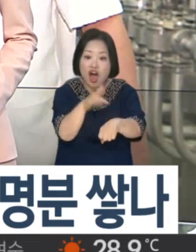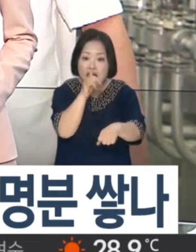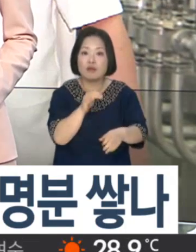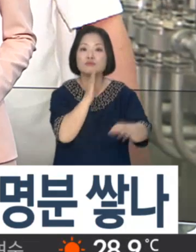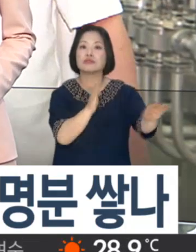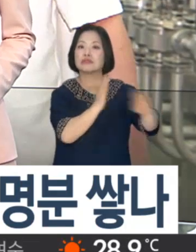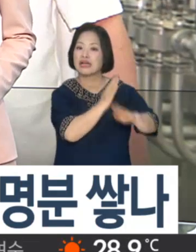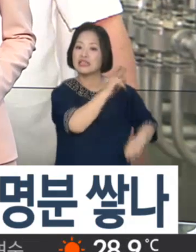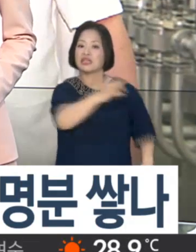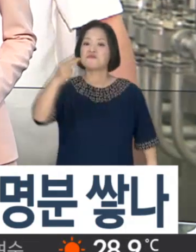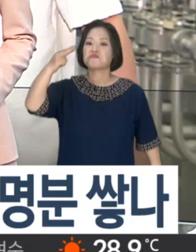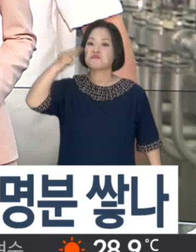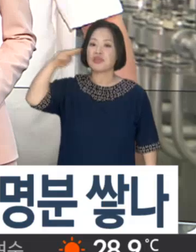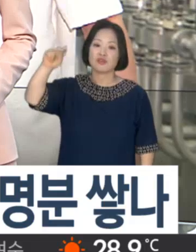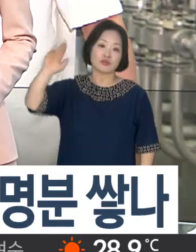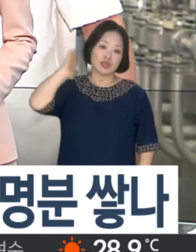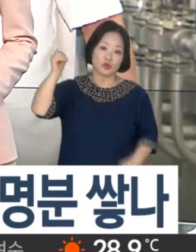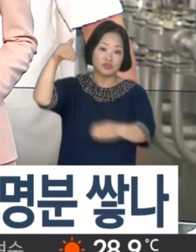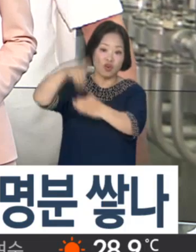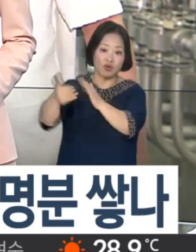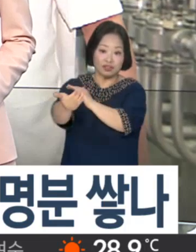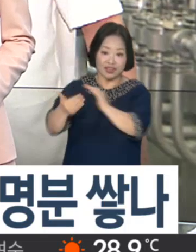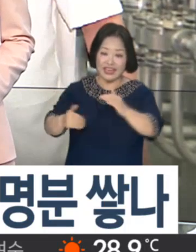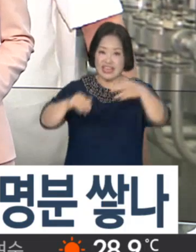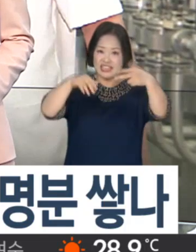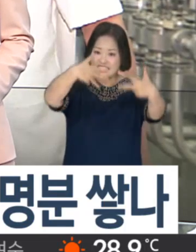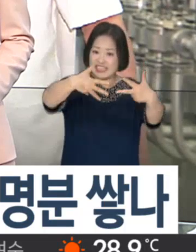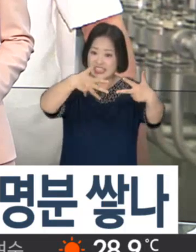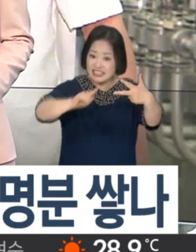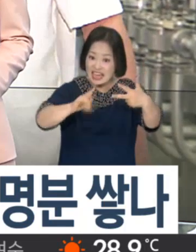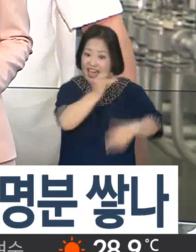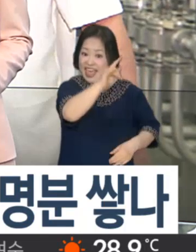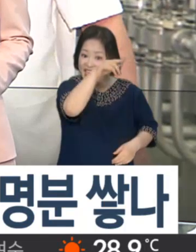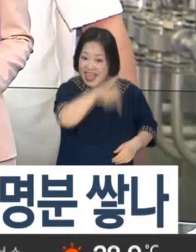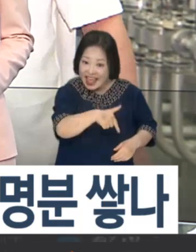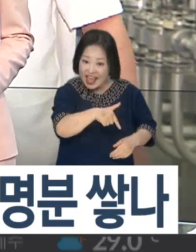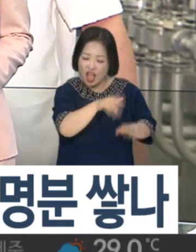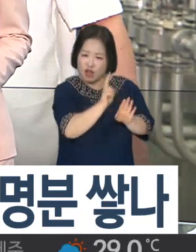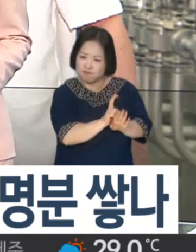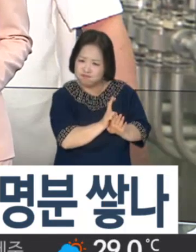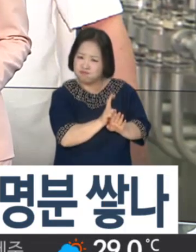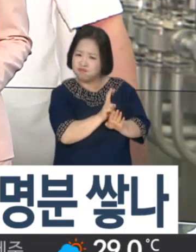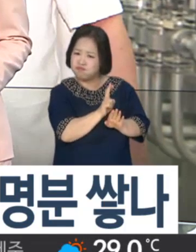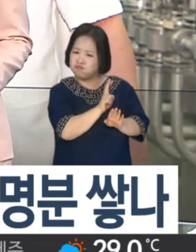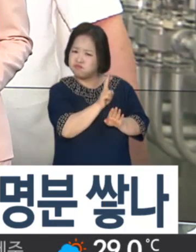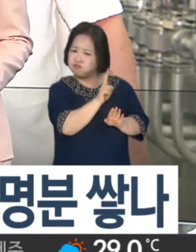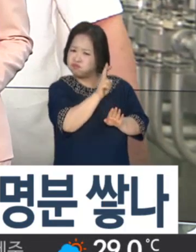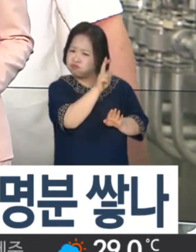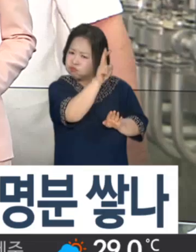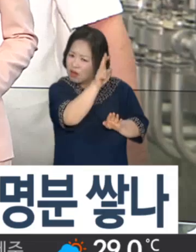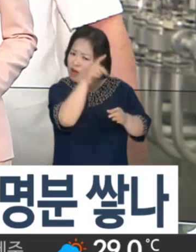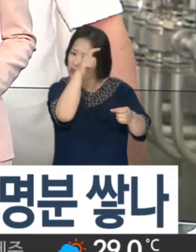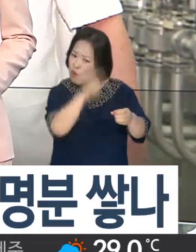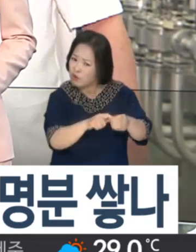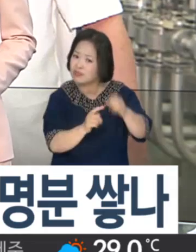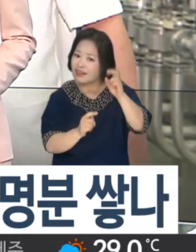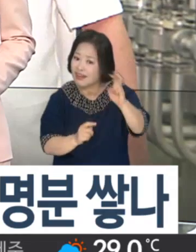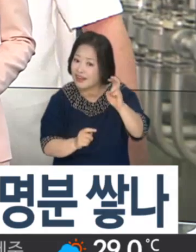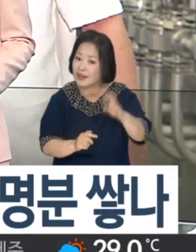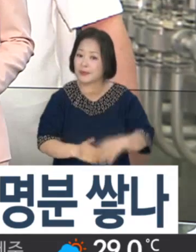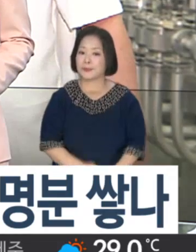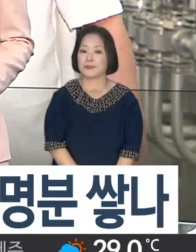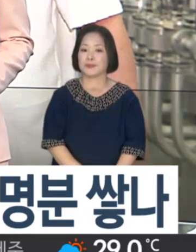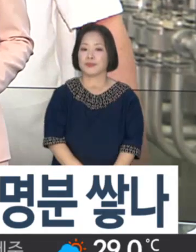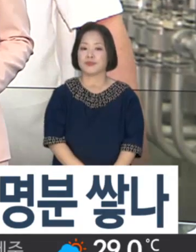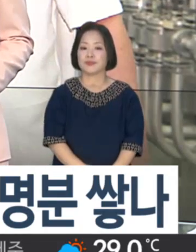북한이 미국 대선을 전후로이 7차 핵실험을 하기 위한 명분을 쌓기 아니냐는 해석도 나옵니다 이은정